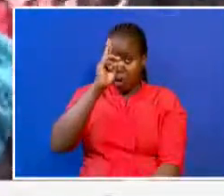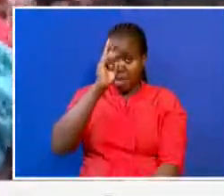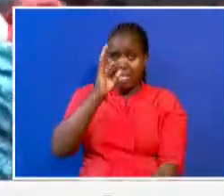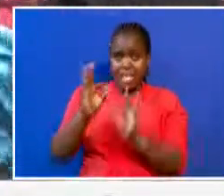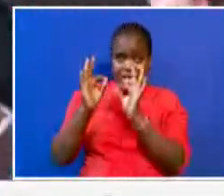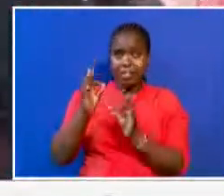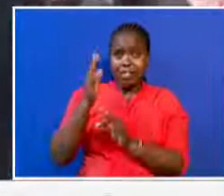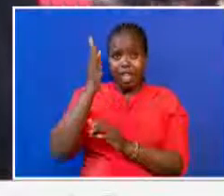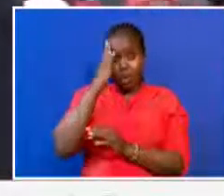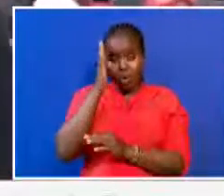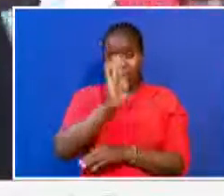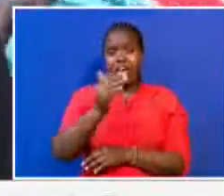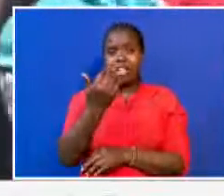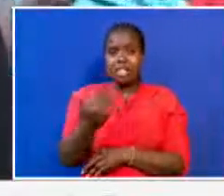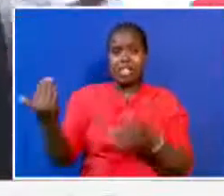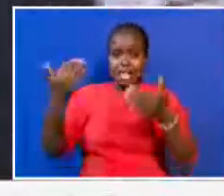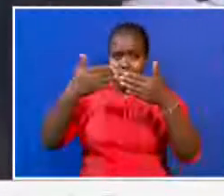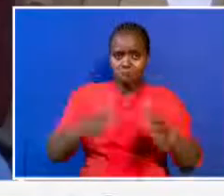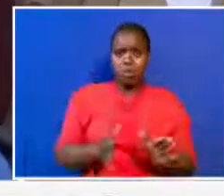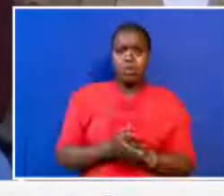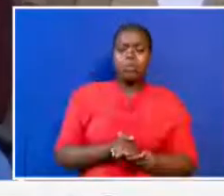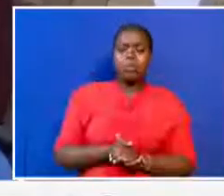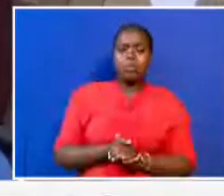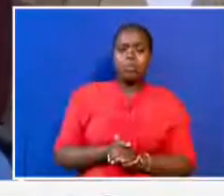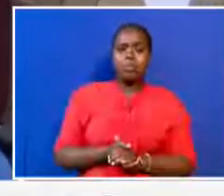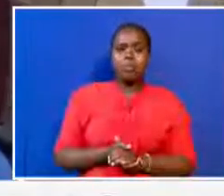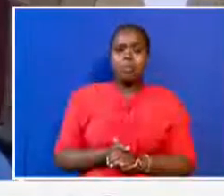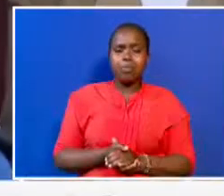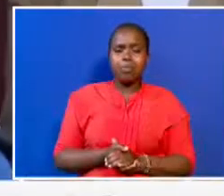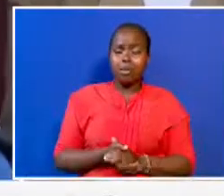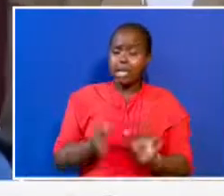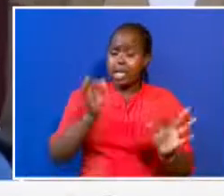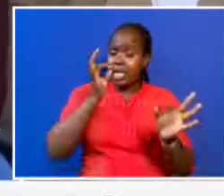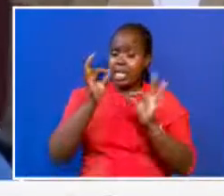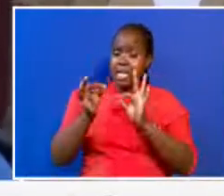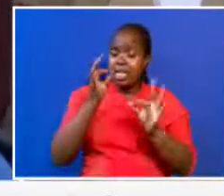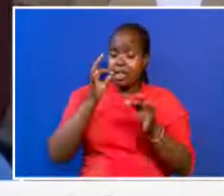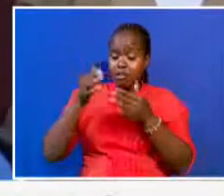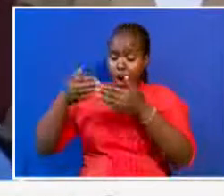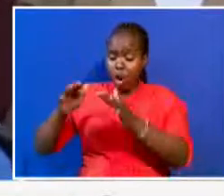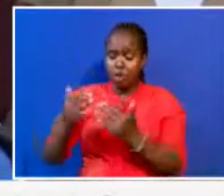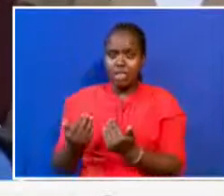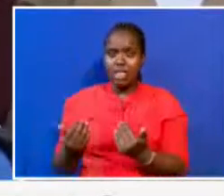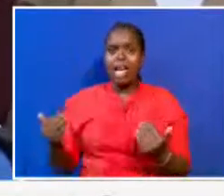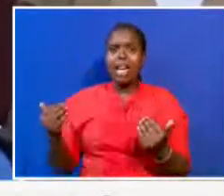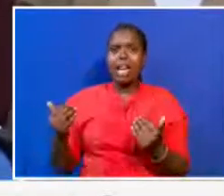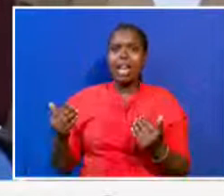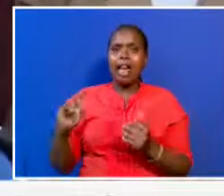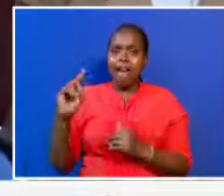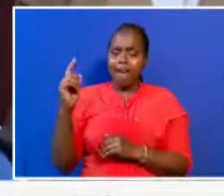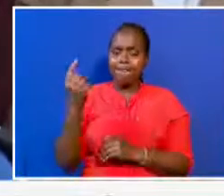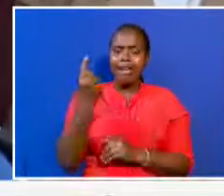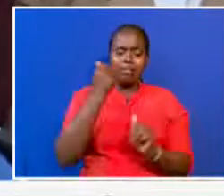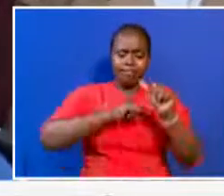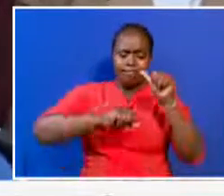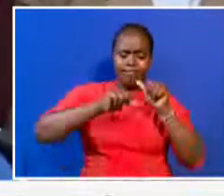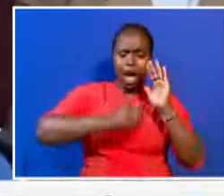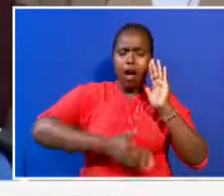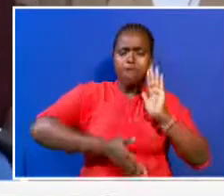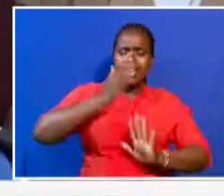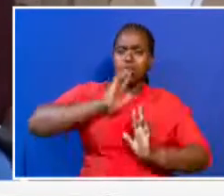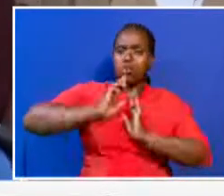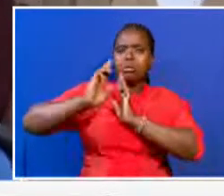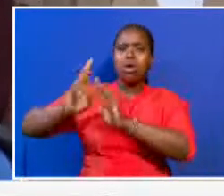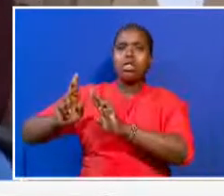tu wanapotambua kwamba watoto wao wamepotea. Na kama wamepoteza mtoto, wachukue hatua ya haraka